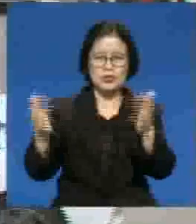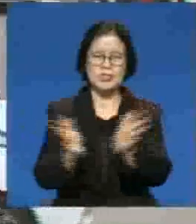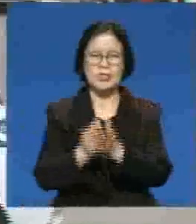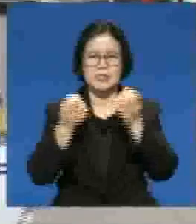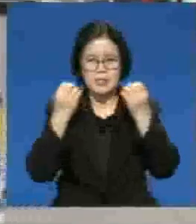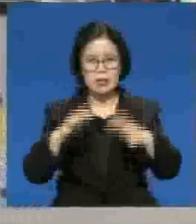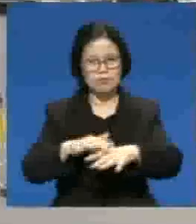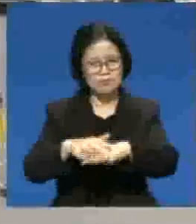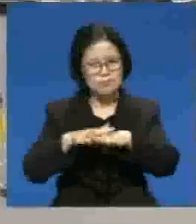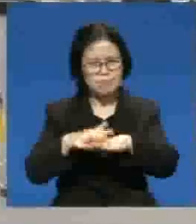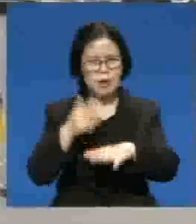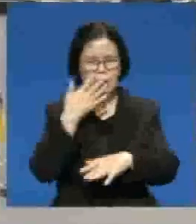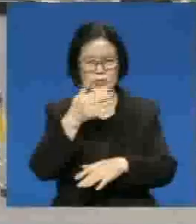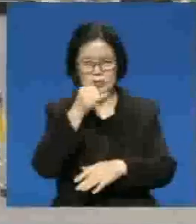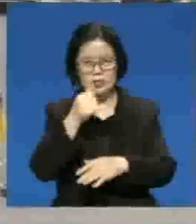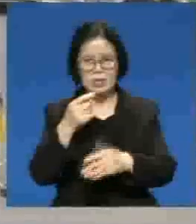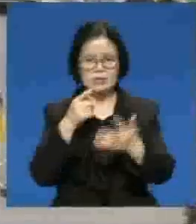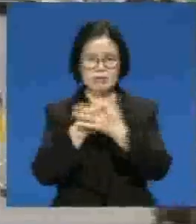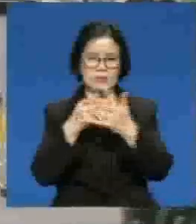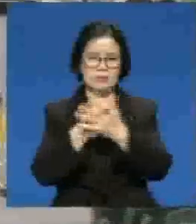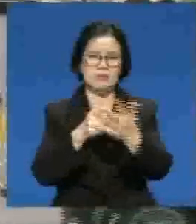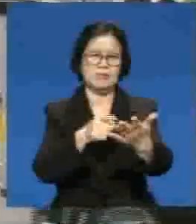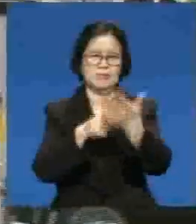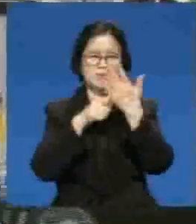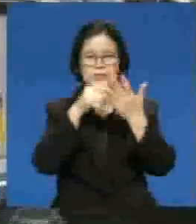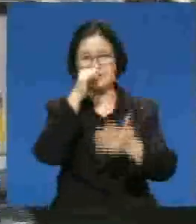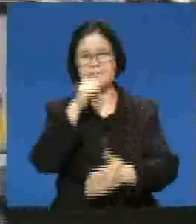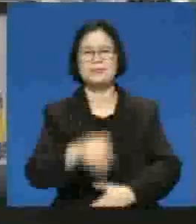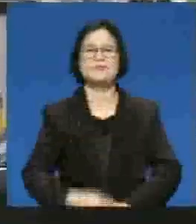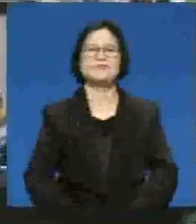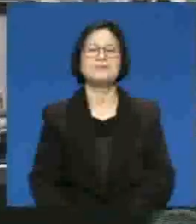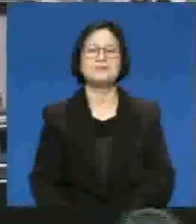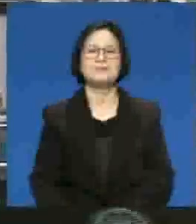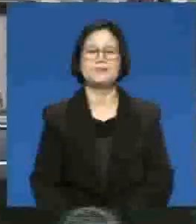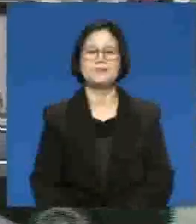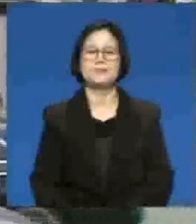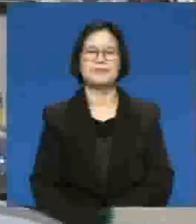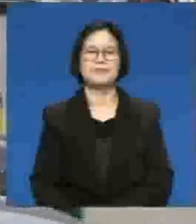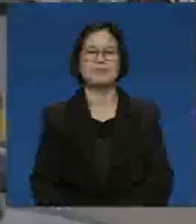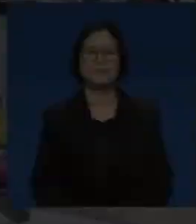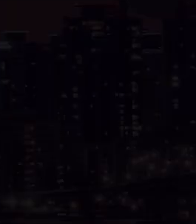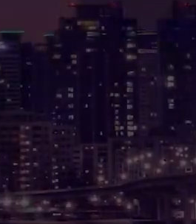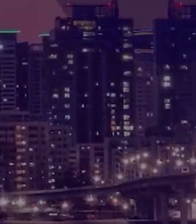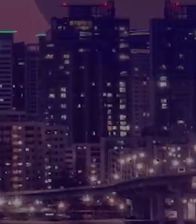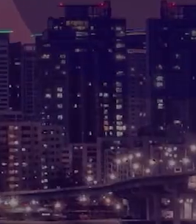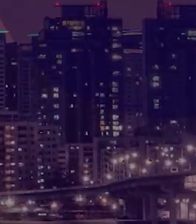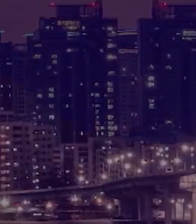새로운 판이 짜여질 수 있다는 관측도 나오고 있습니다. OBS 뉴스 황정환입니다.